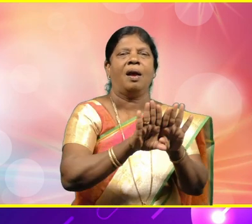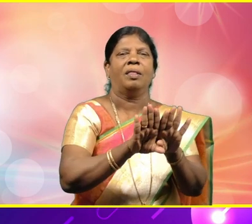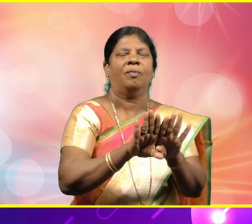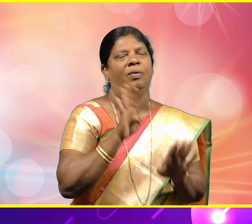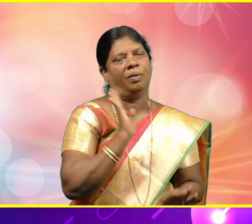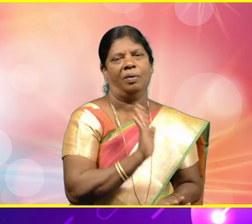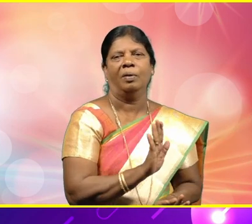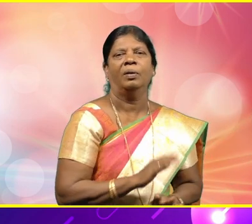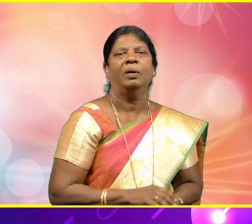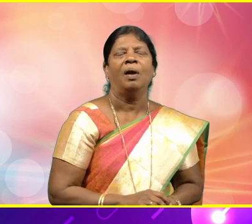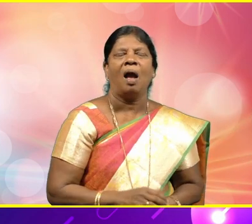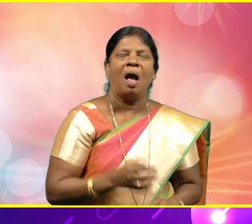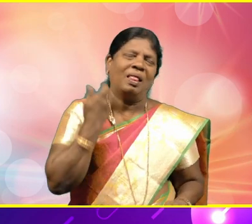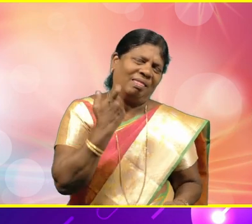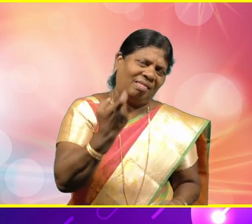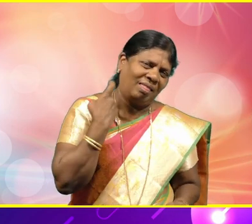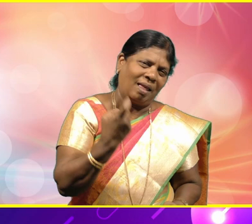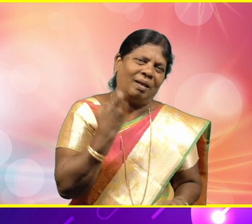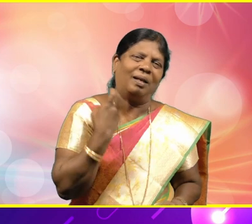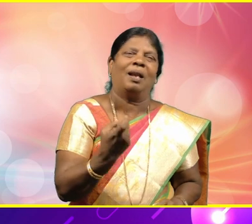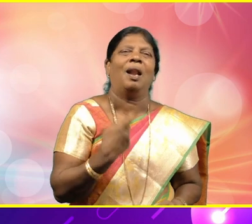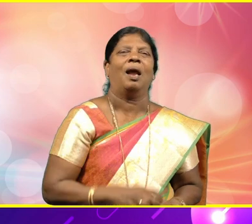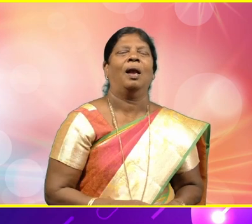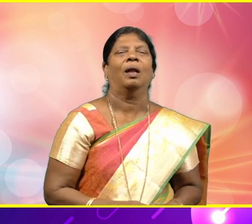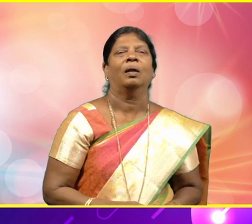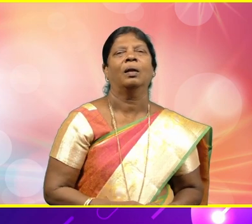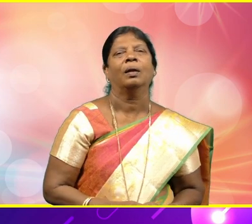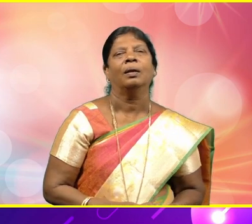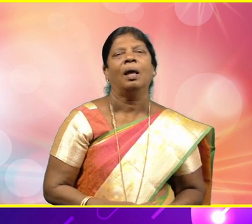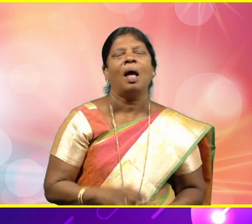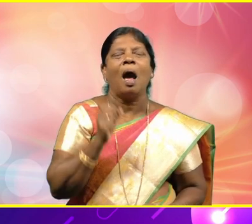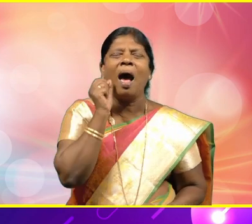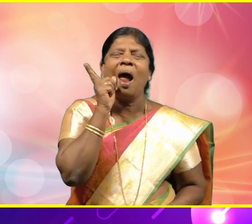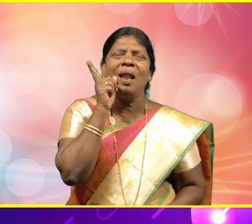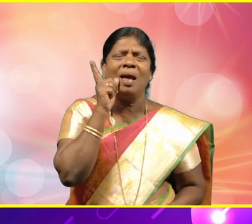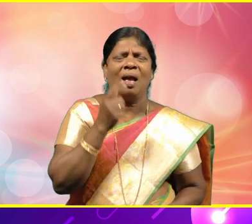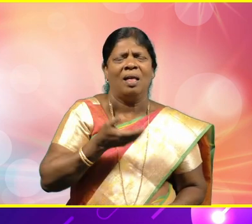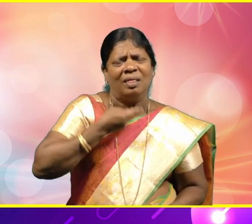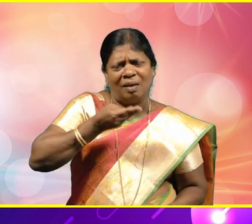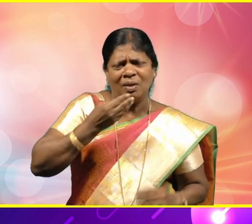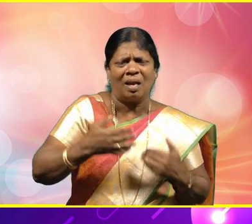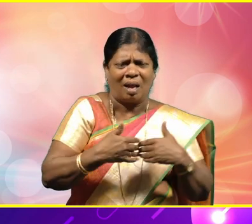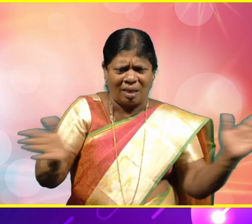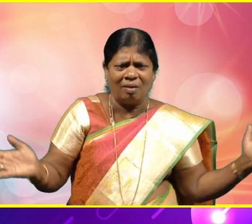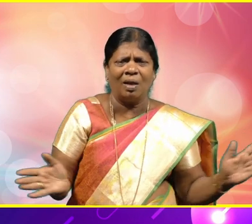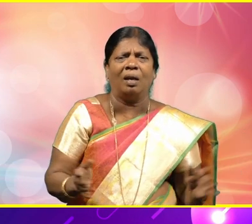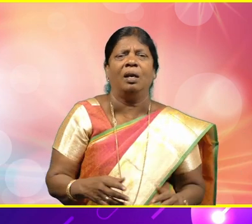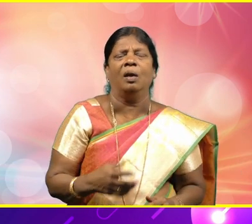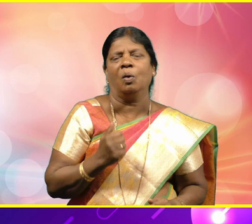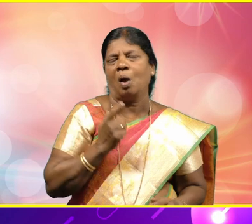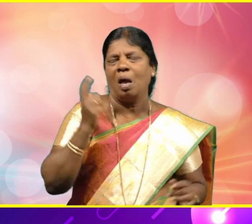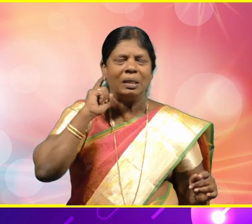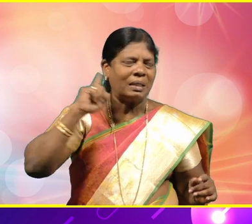பூட்டப்பட்டிருந்தது. வேகமாக கதவை தட்டினான். அண்ணன், கதவை திற என்று